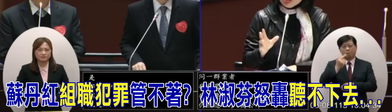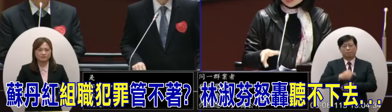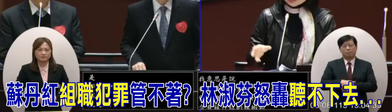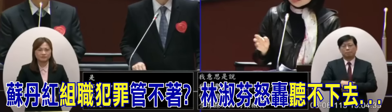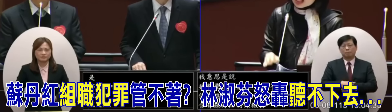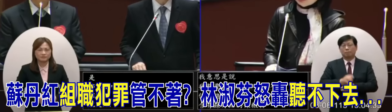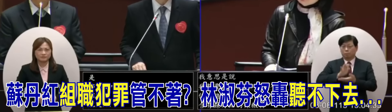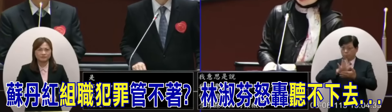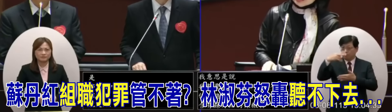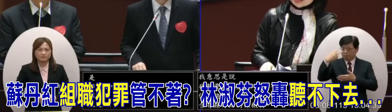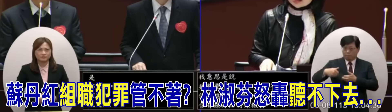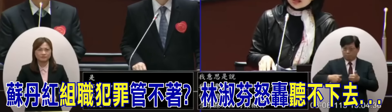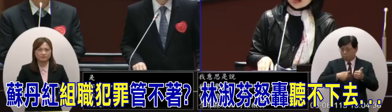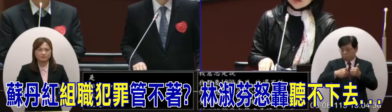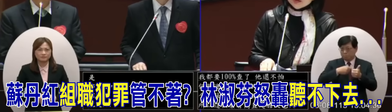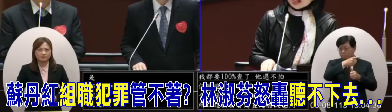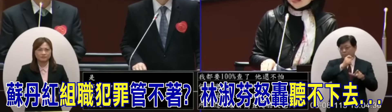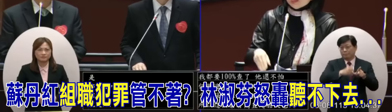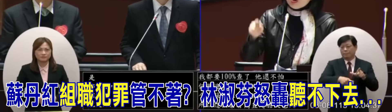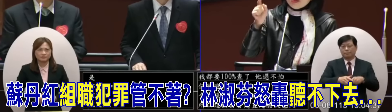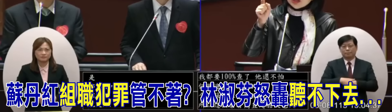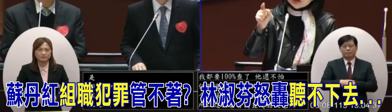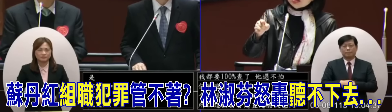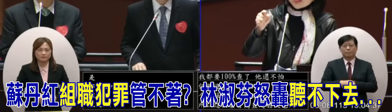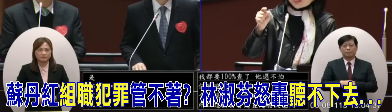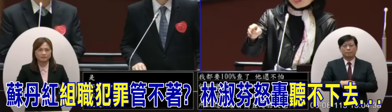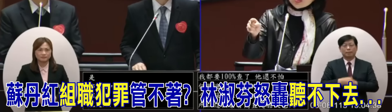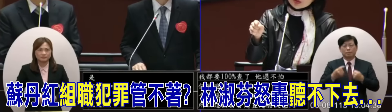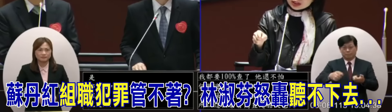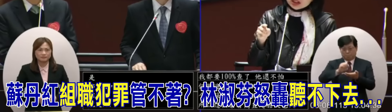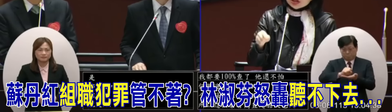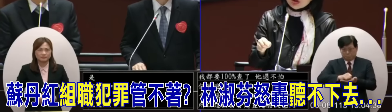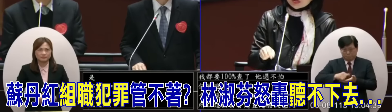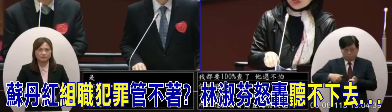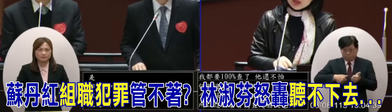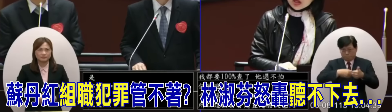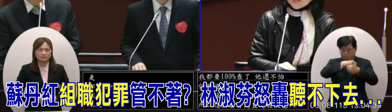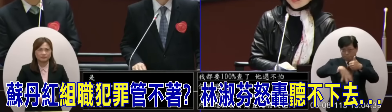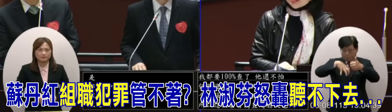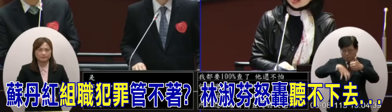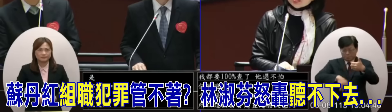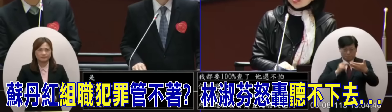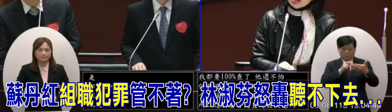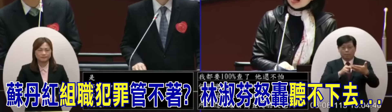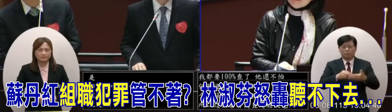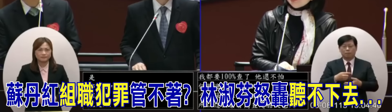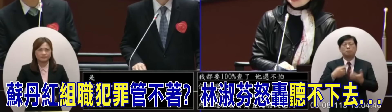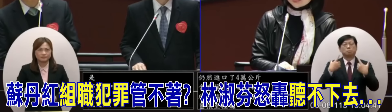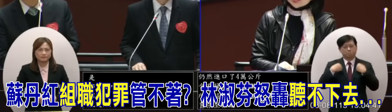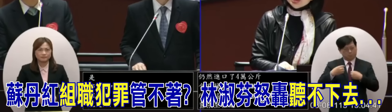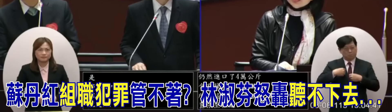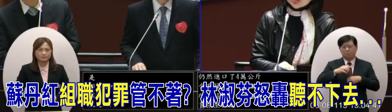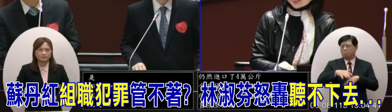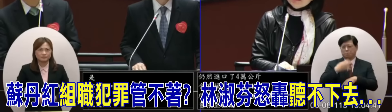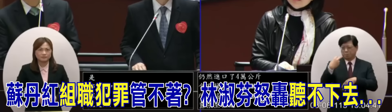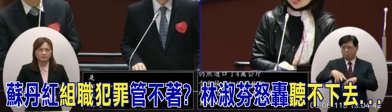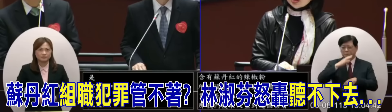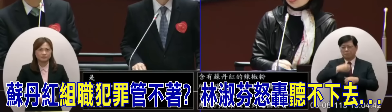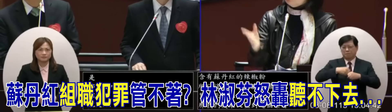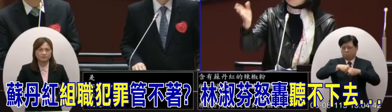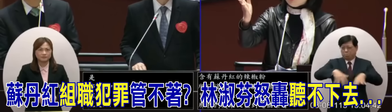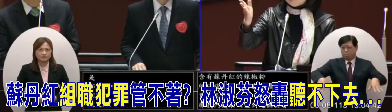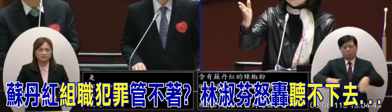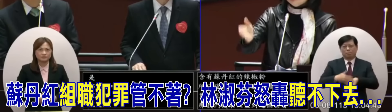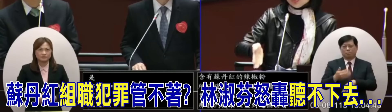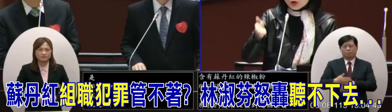那我们后来又查到这个业者哦，他在我们的登录溯源系统，因为我们都讲说啊，不会再有系统性的风